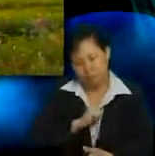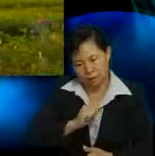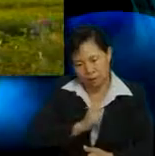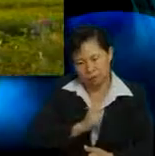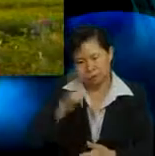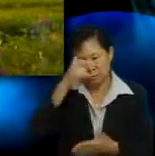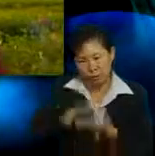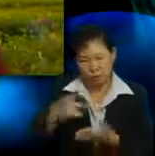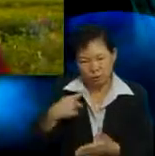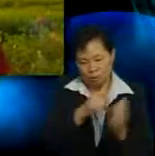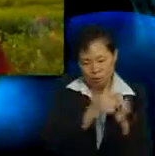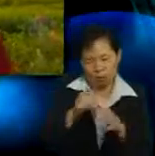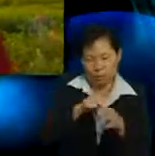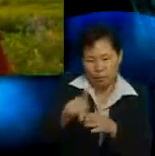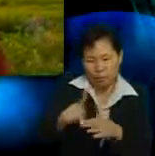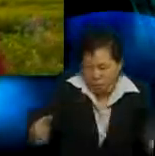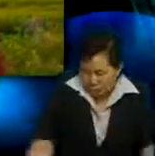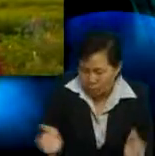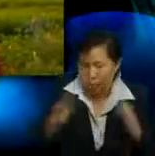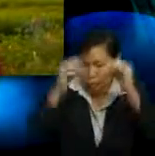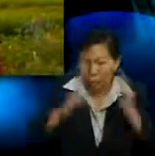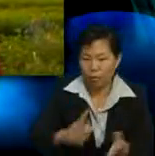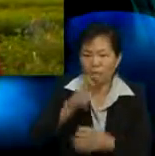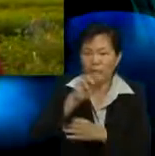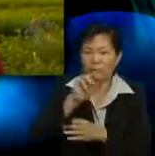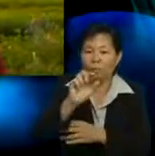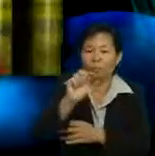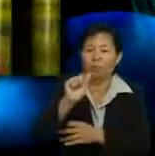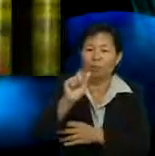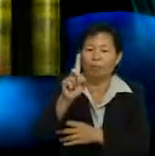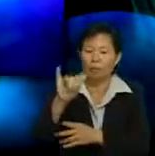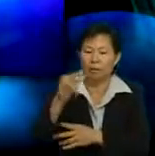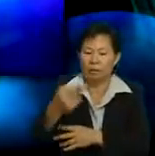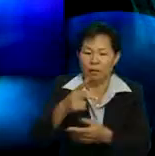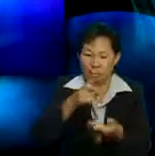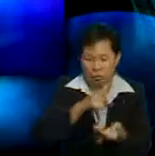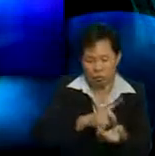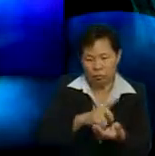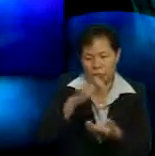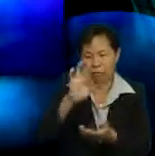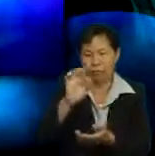kita bersama dengan pakar motivasi, Profesor Madya Dr. Fazil Cik Din.